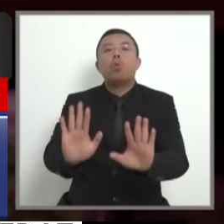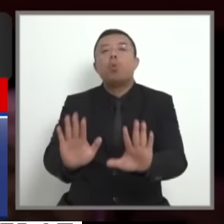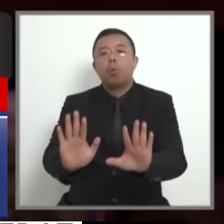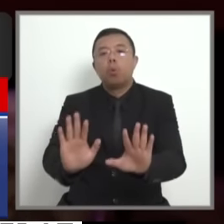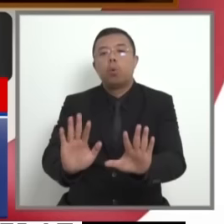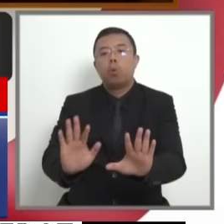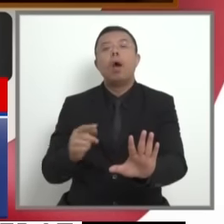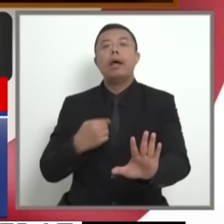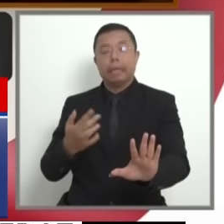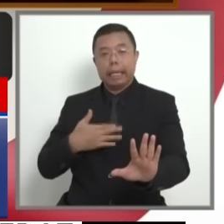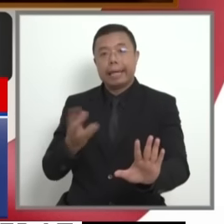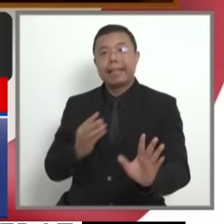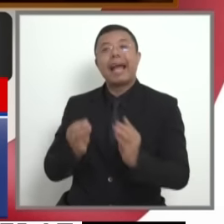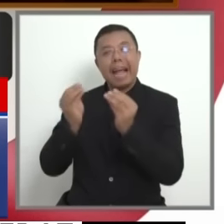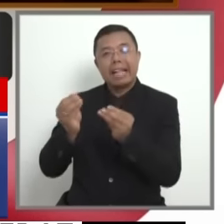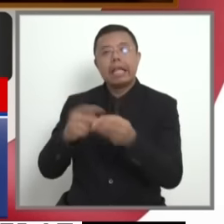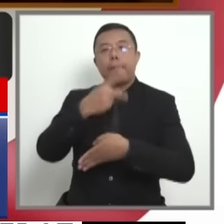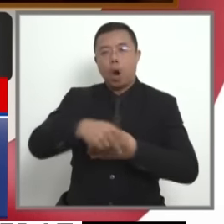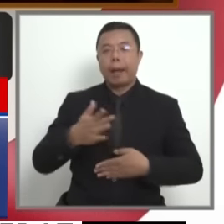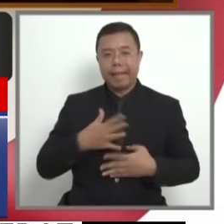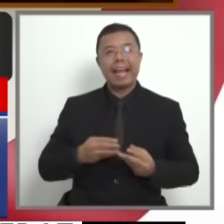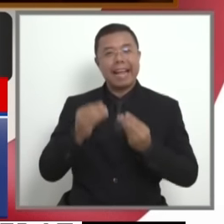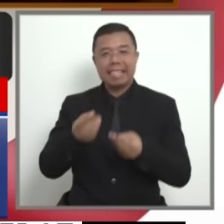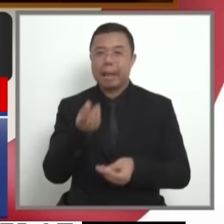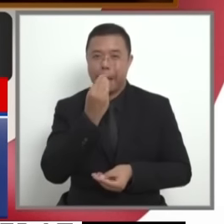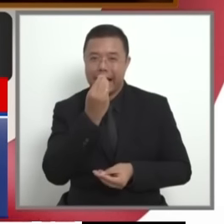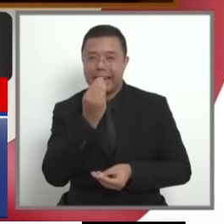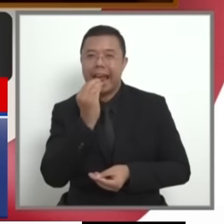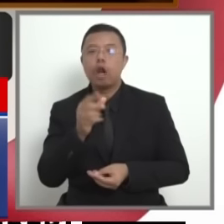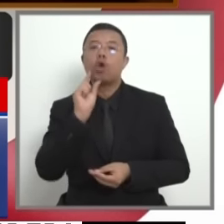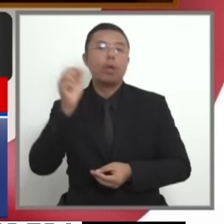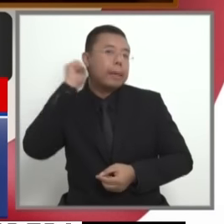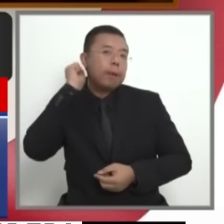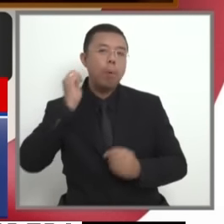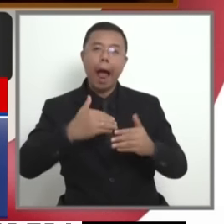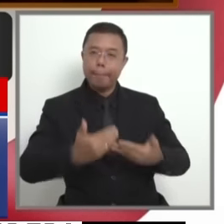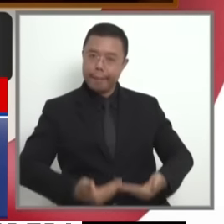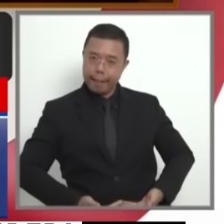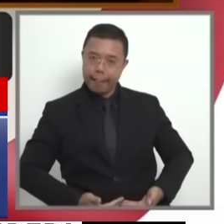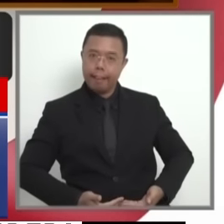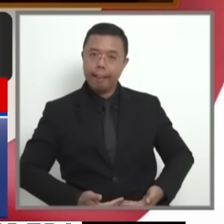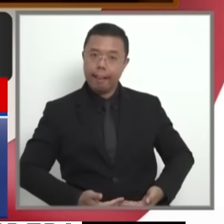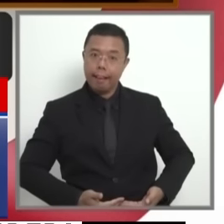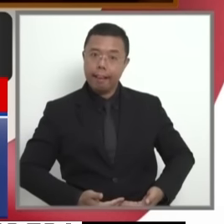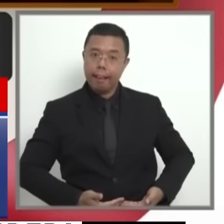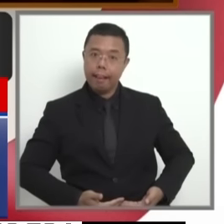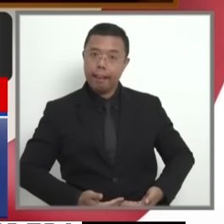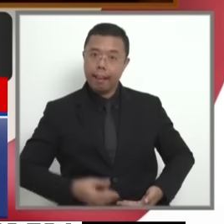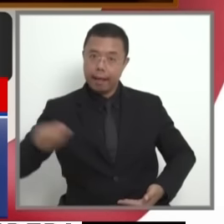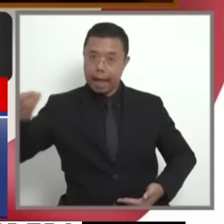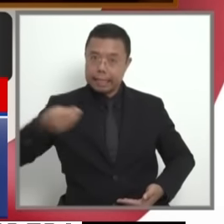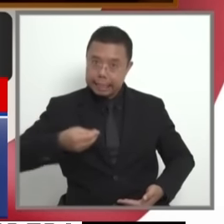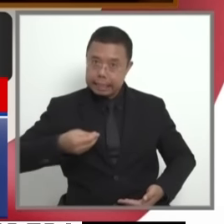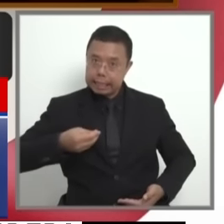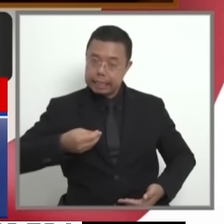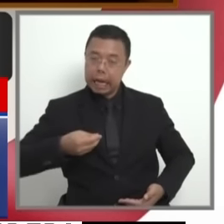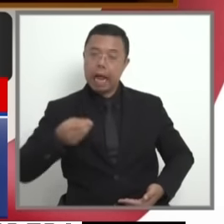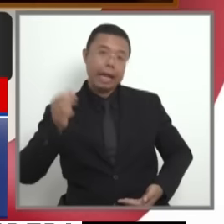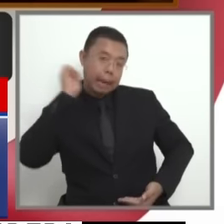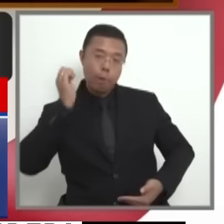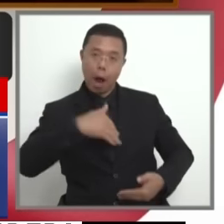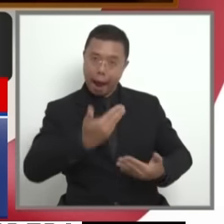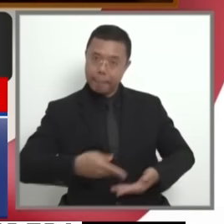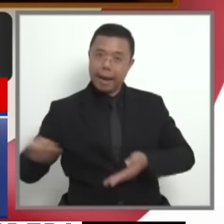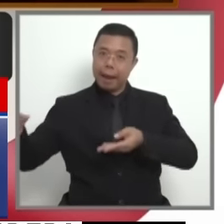belum belum kita beri program saya kita beri makan ibu yang sedang hamil kita beri